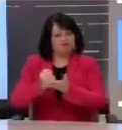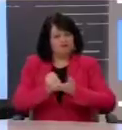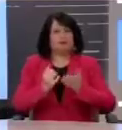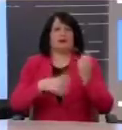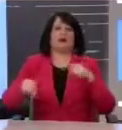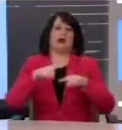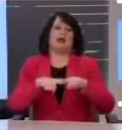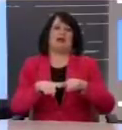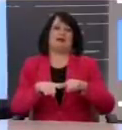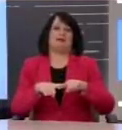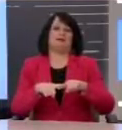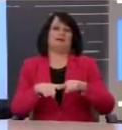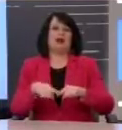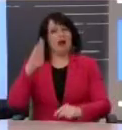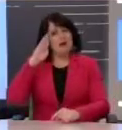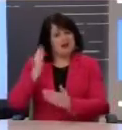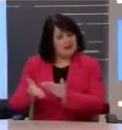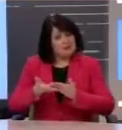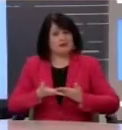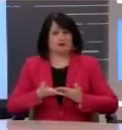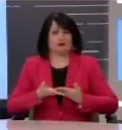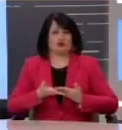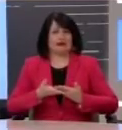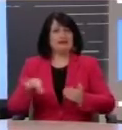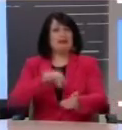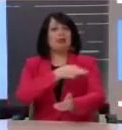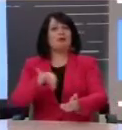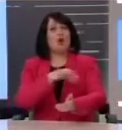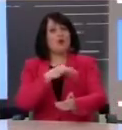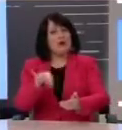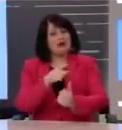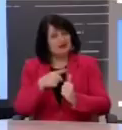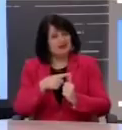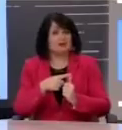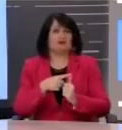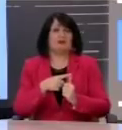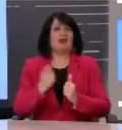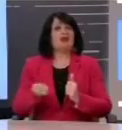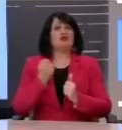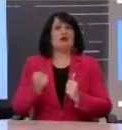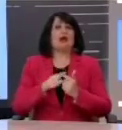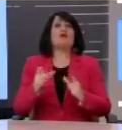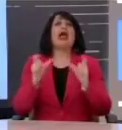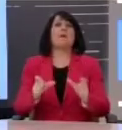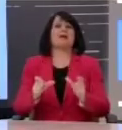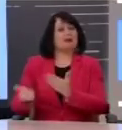Ελλάδας από τις ΗΠΑ τόσο σε διπλωματικό επίπεδο, όσο όμως και στον αμυντικό